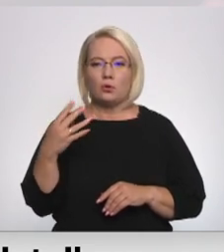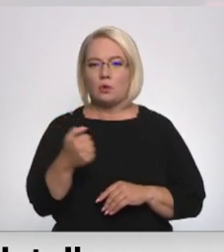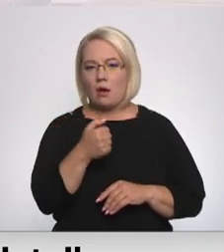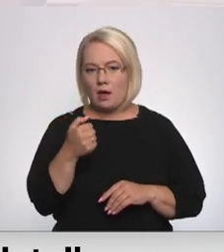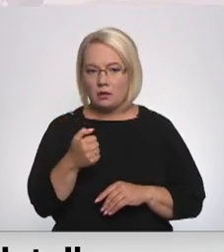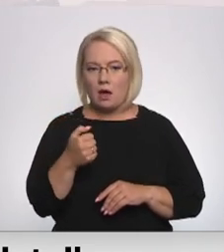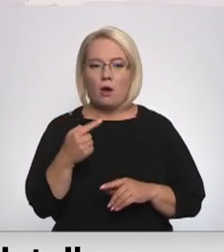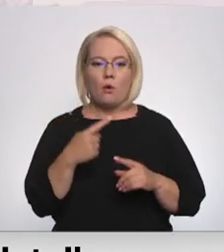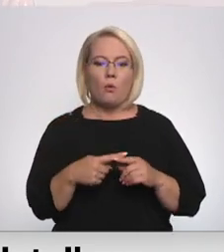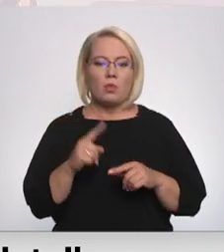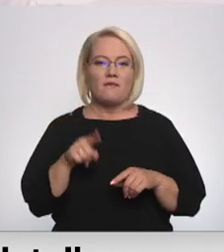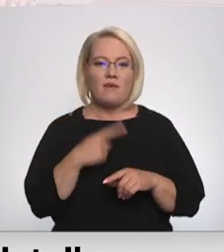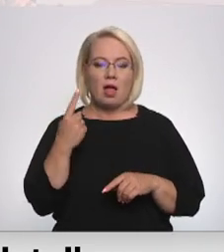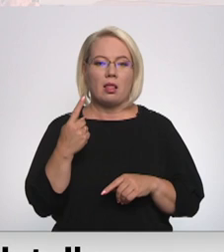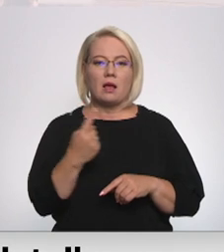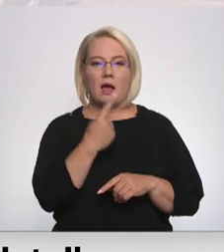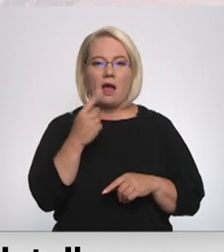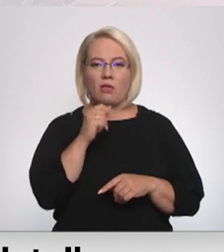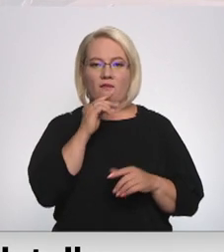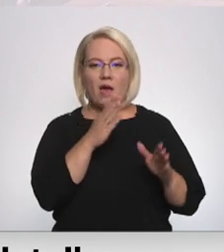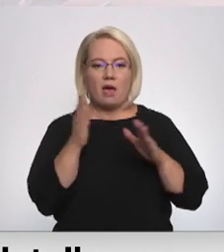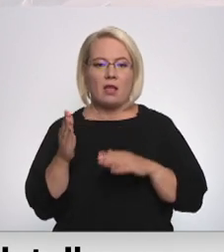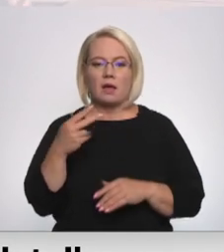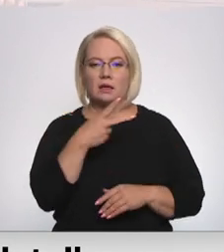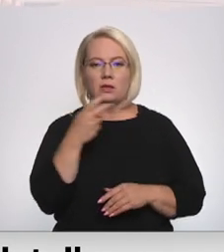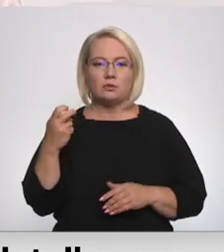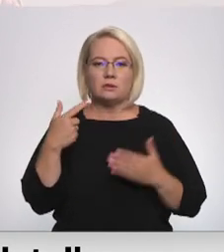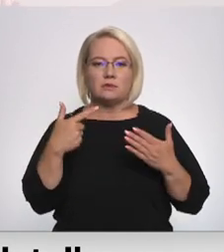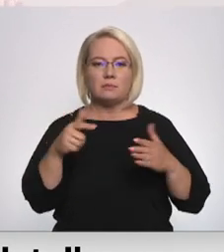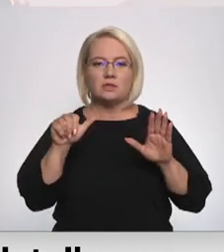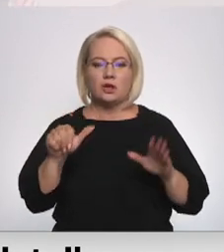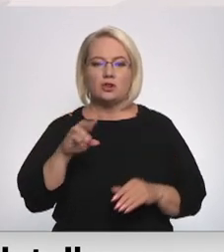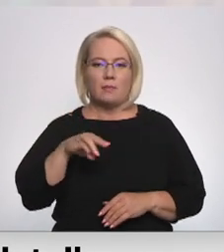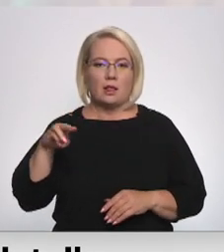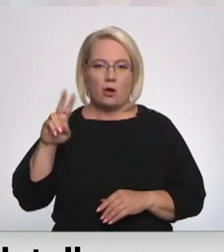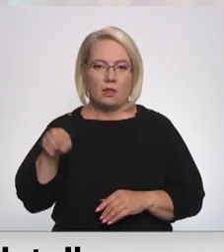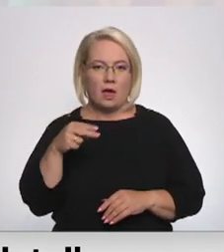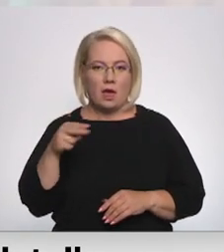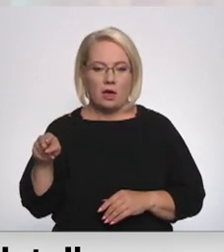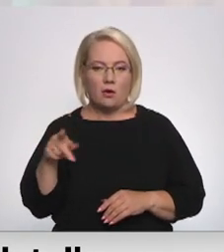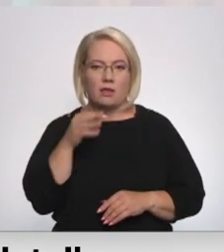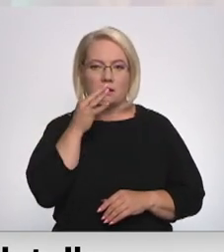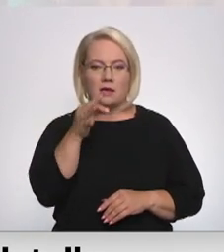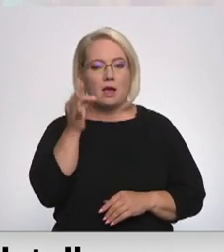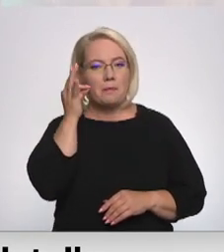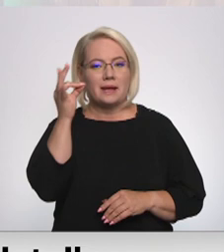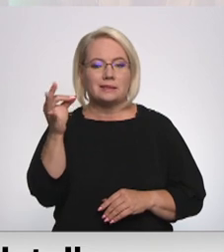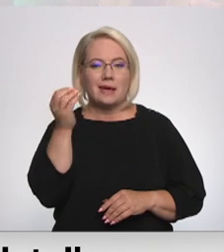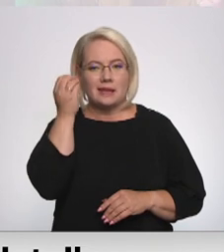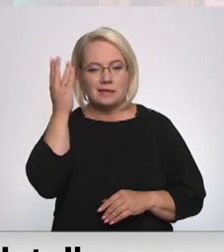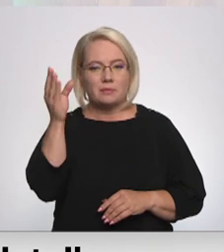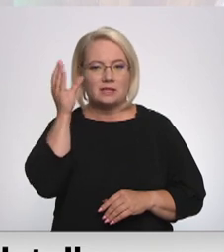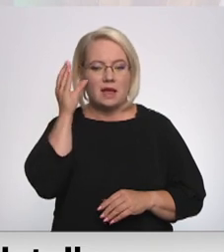2024. Gadā un vēl gadu vēlāk 276 miljonus eiro, liecina precizētie izglītības